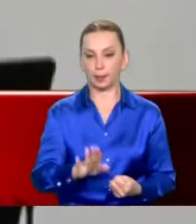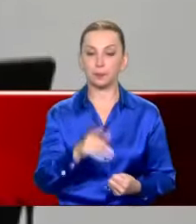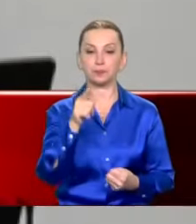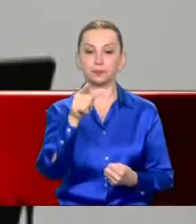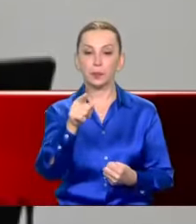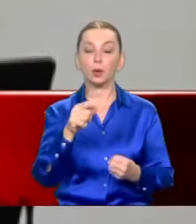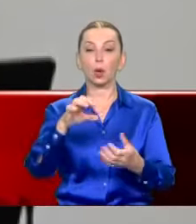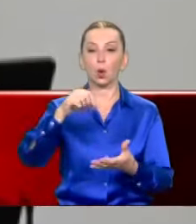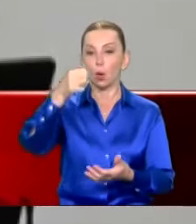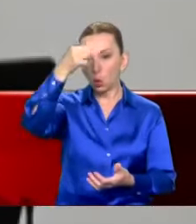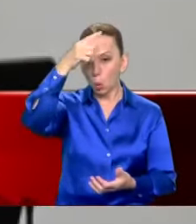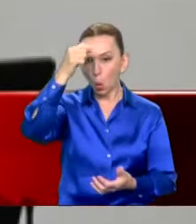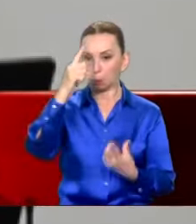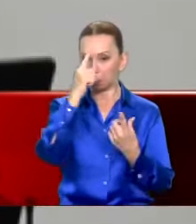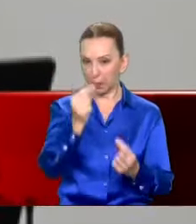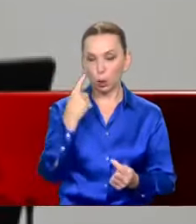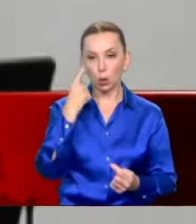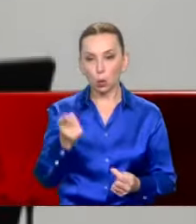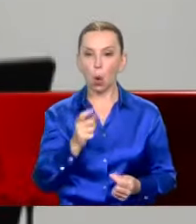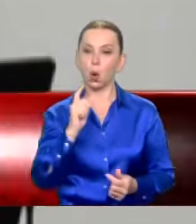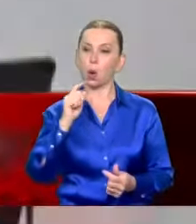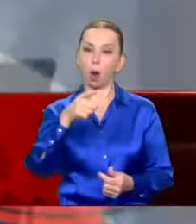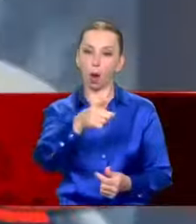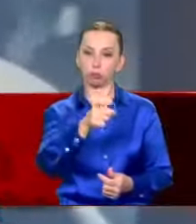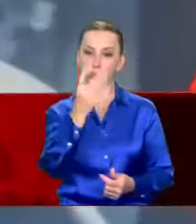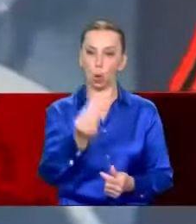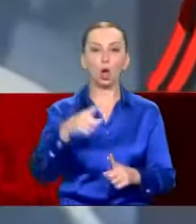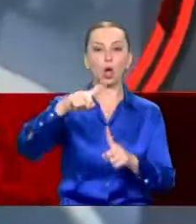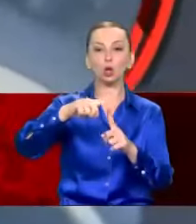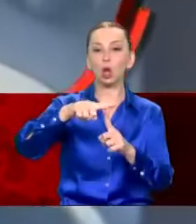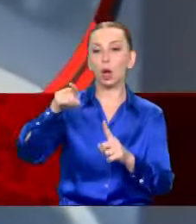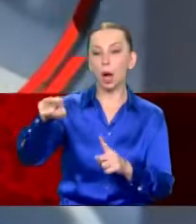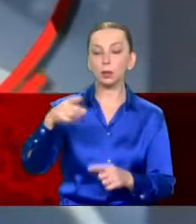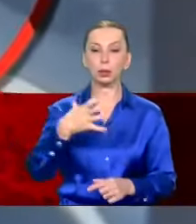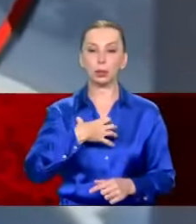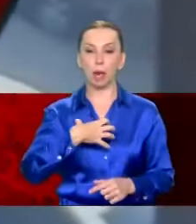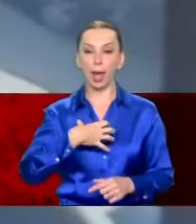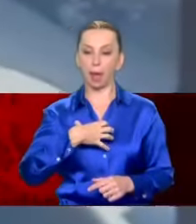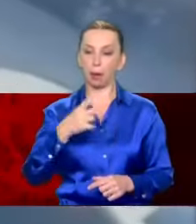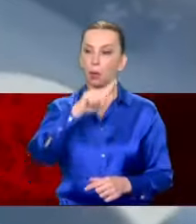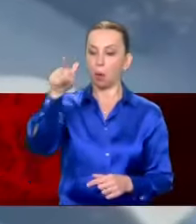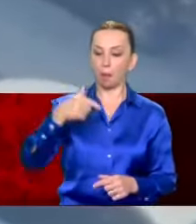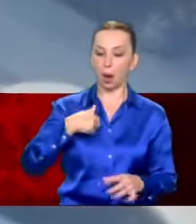adres ve konum bilgilerini gönderdiği iddiasıyla azmettirici olarak yargılanan Tolgağan Demirbaş ise kendisine komplo